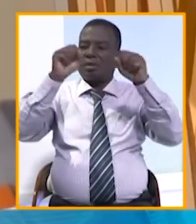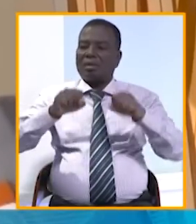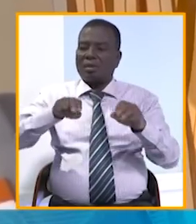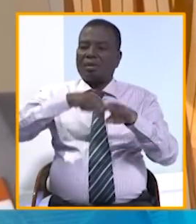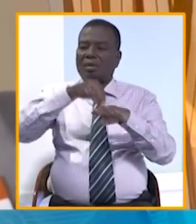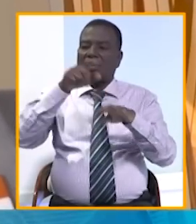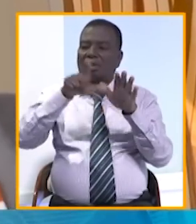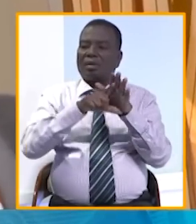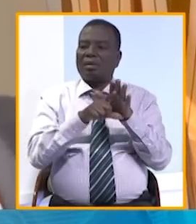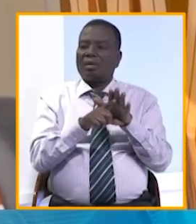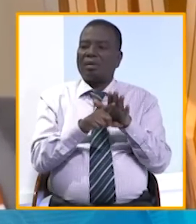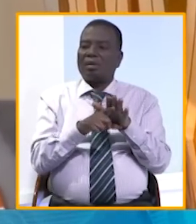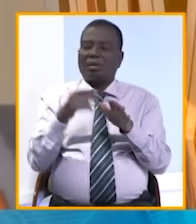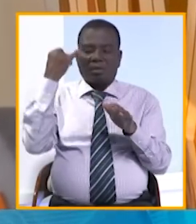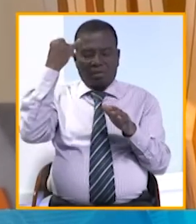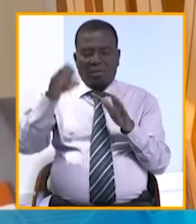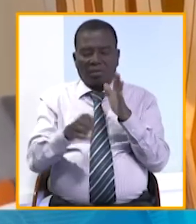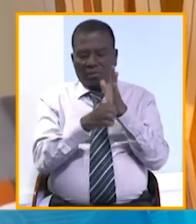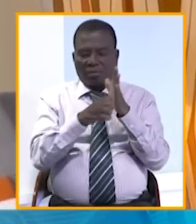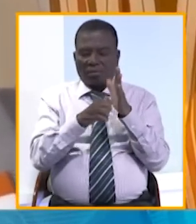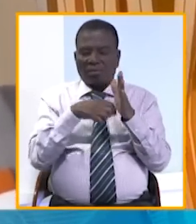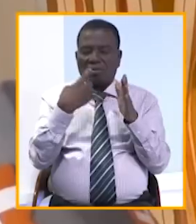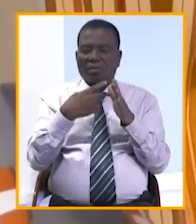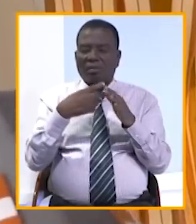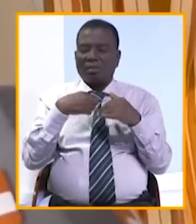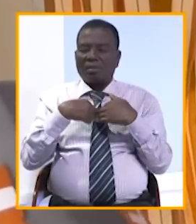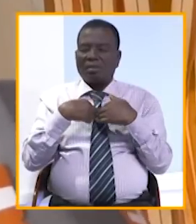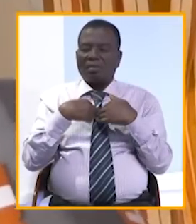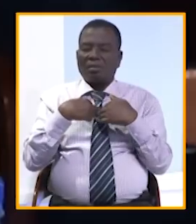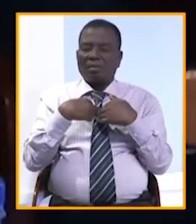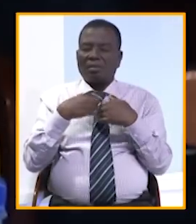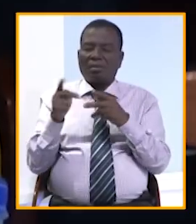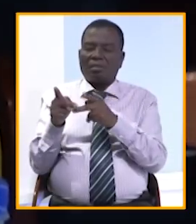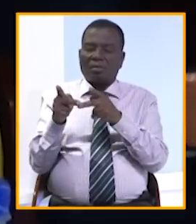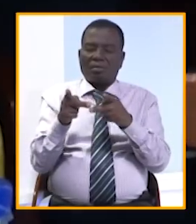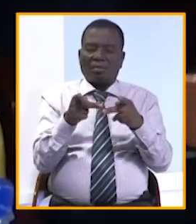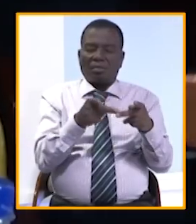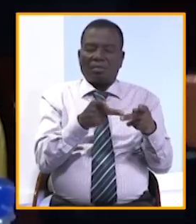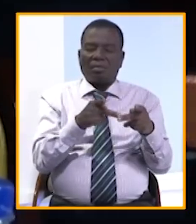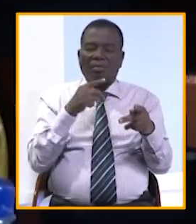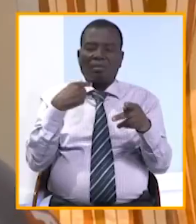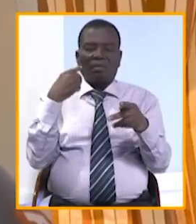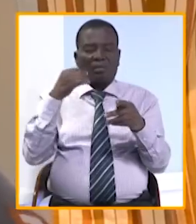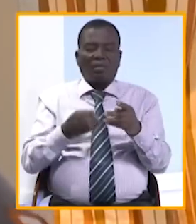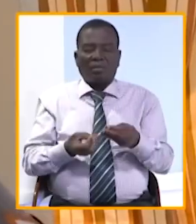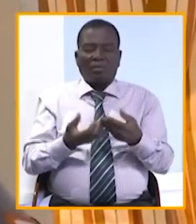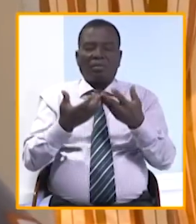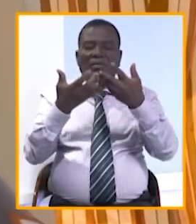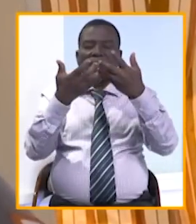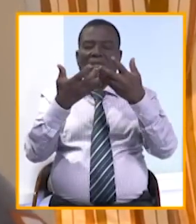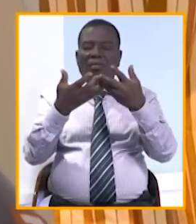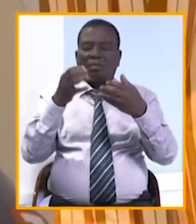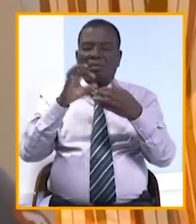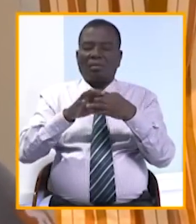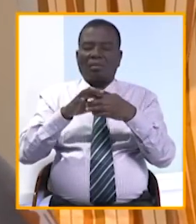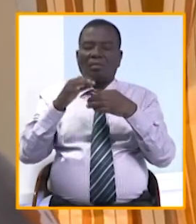nationale d'intelligence économique qui est en train d'être proposée vise à accroître la proactivité de